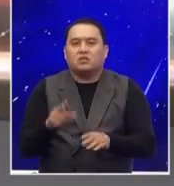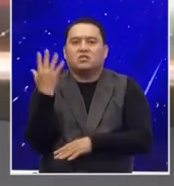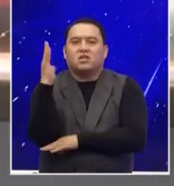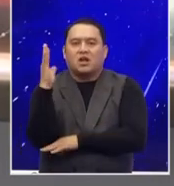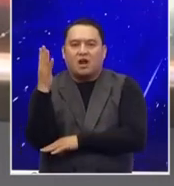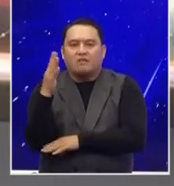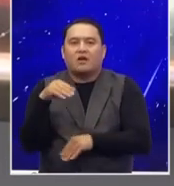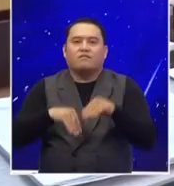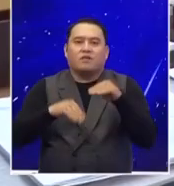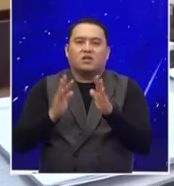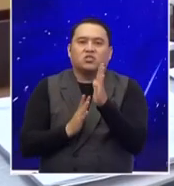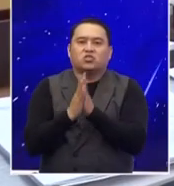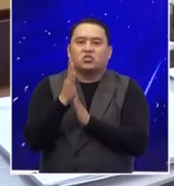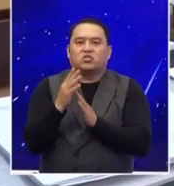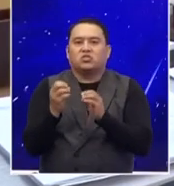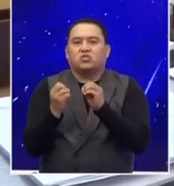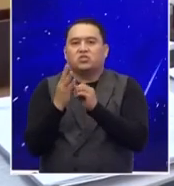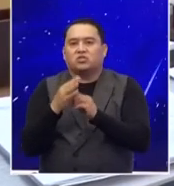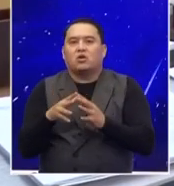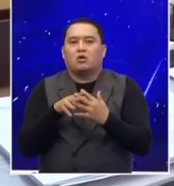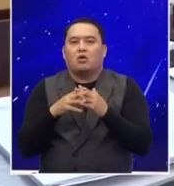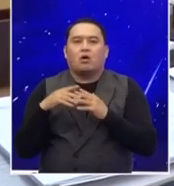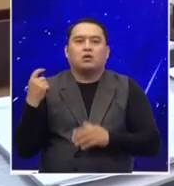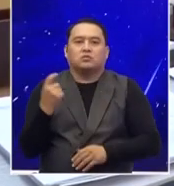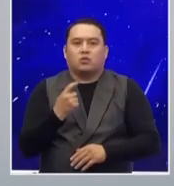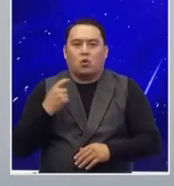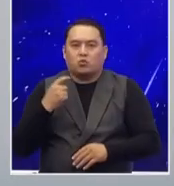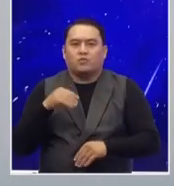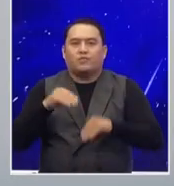деревья, выращенные в садах 14 лесхозов области,